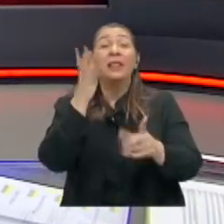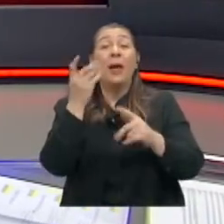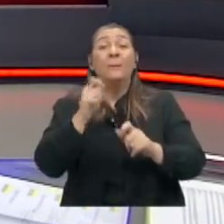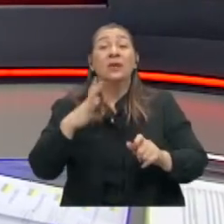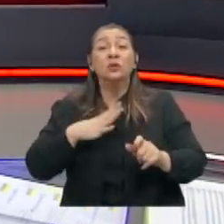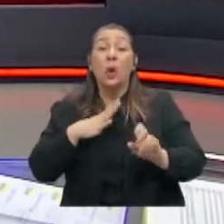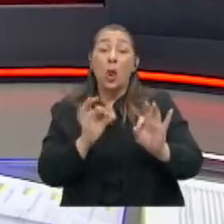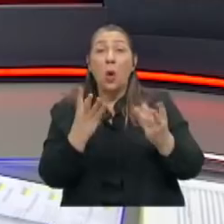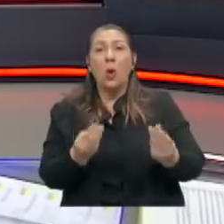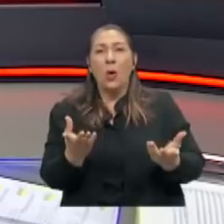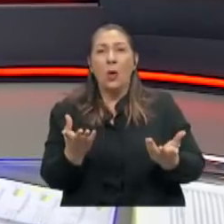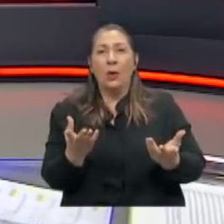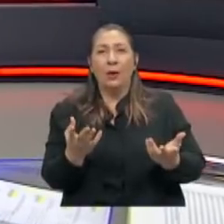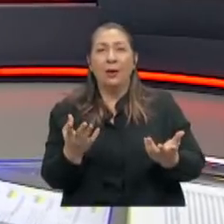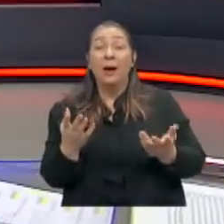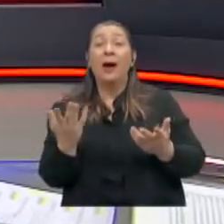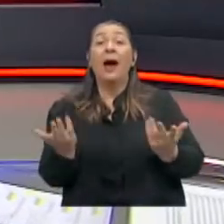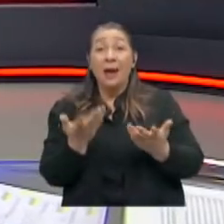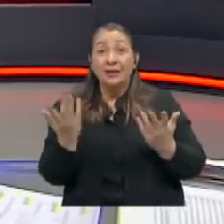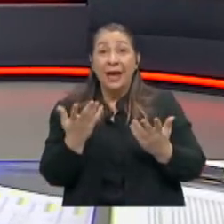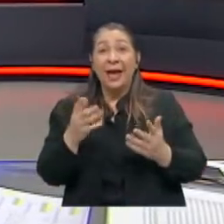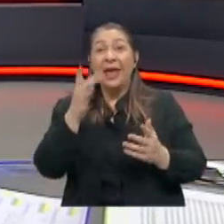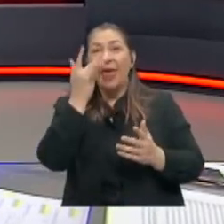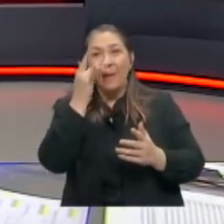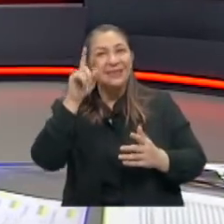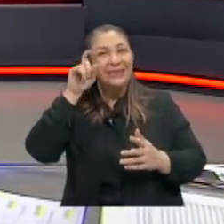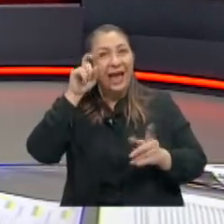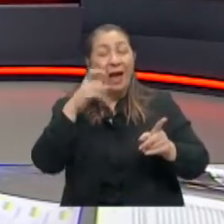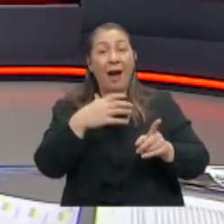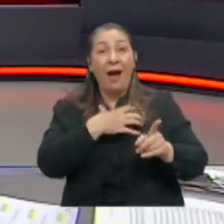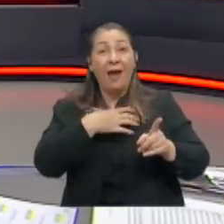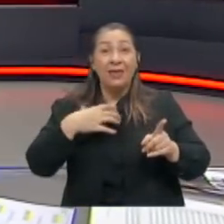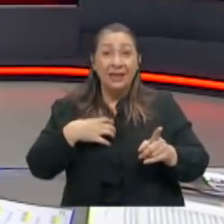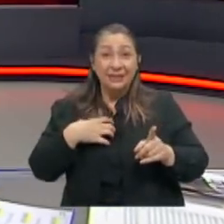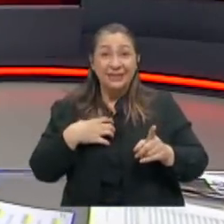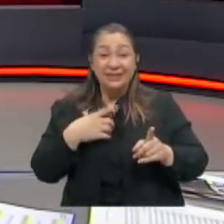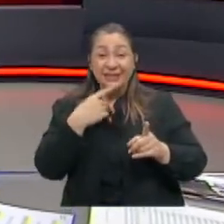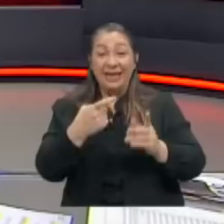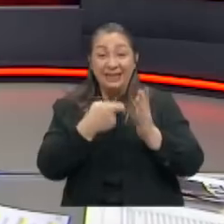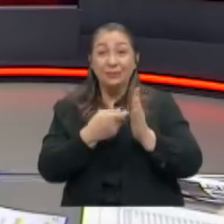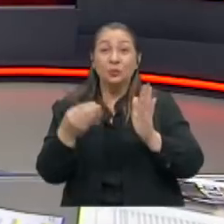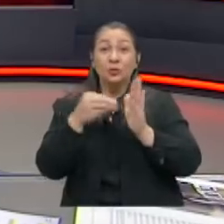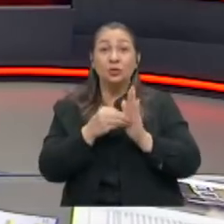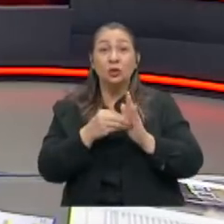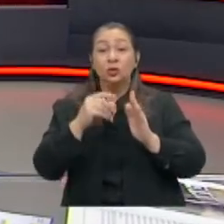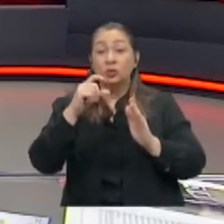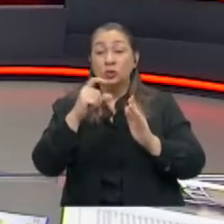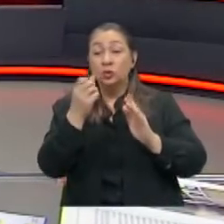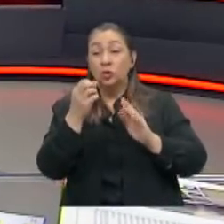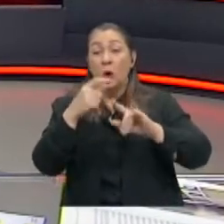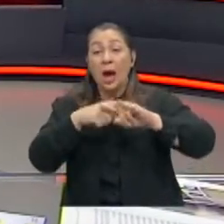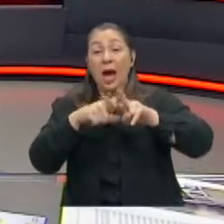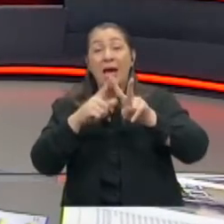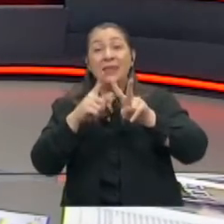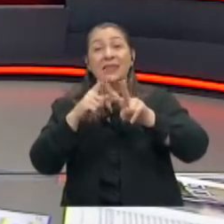istiyorsa öyle oluyor. Hatta yapay zekanın annesi diye isimlendirilebilecek Johanna Bryson